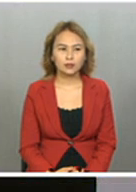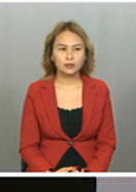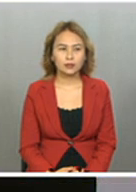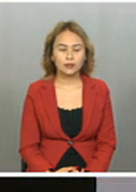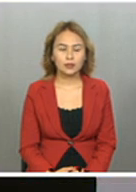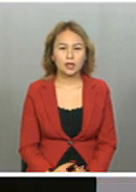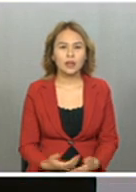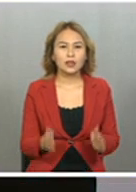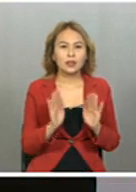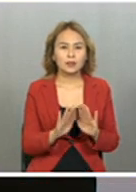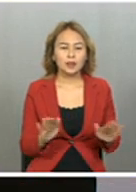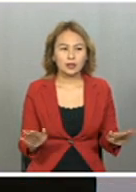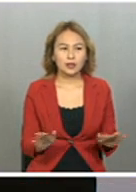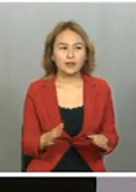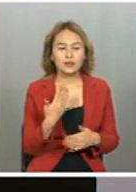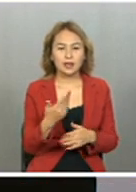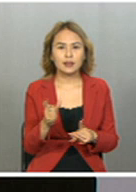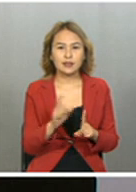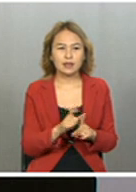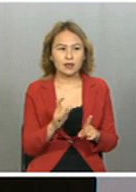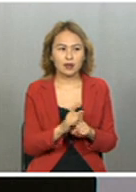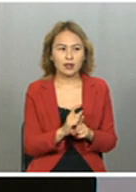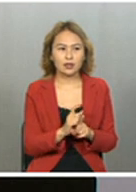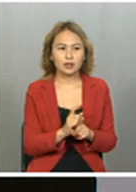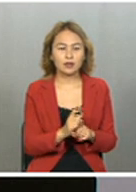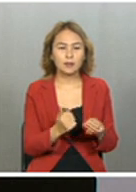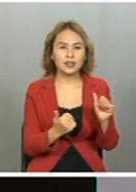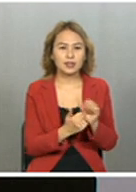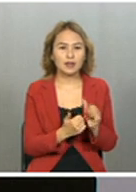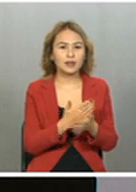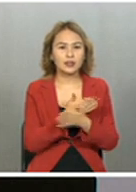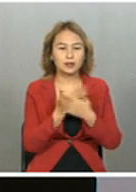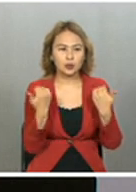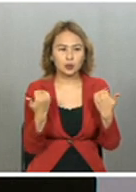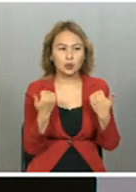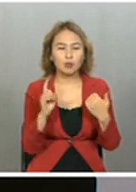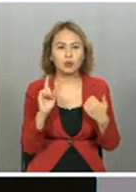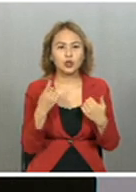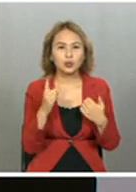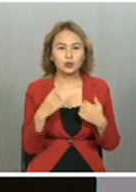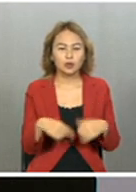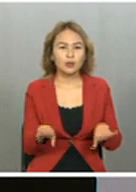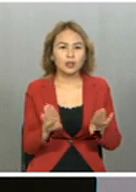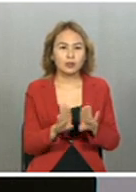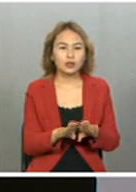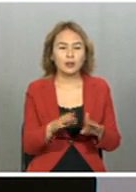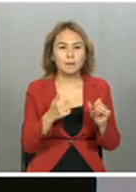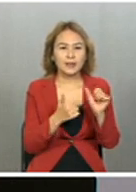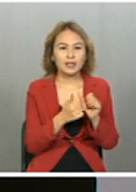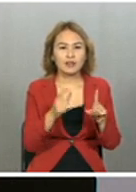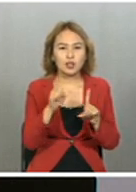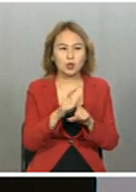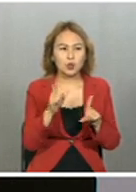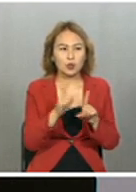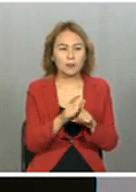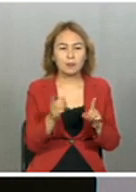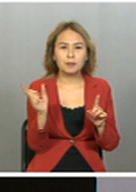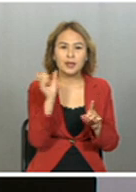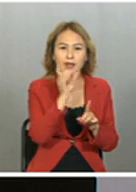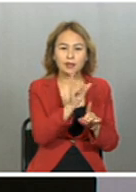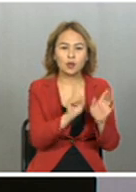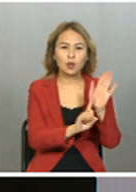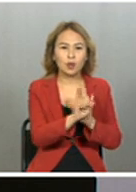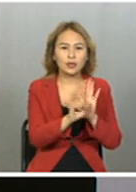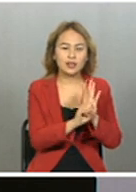Ребята, в данных словах приставок нет, потому что приставка – это часть слова перед корнем.